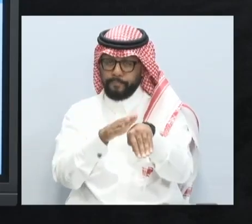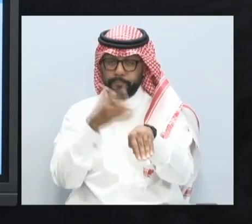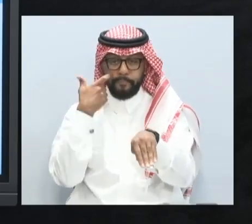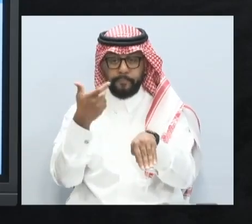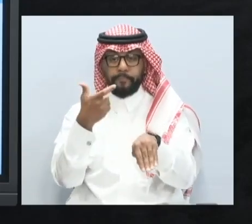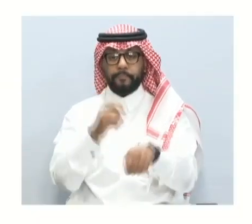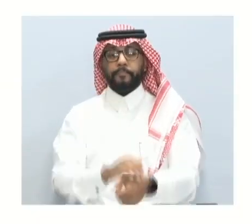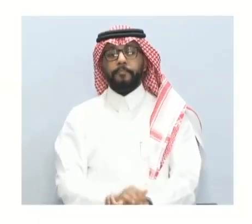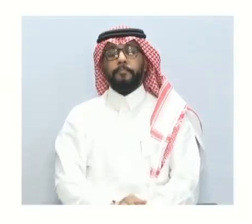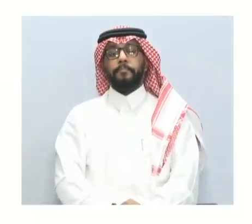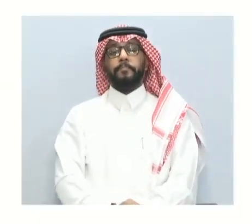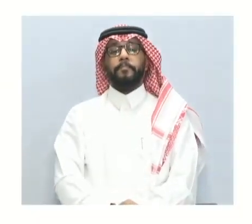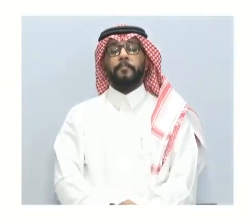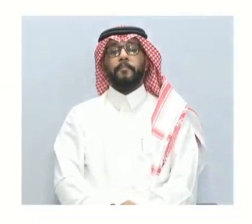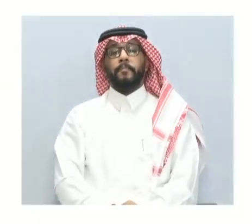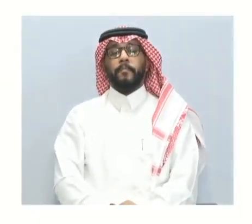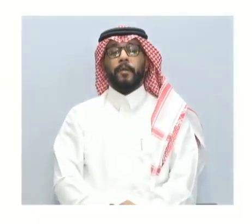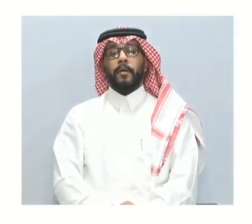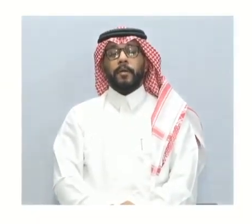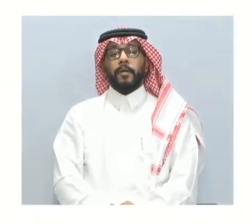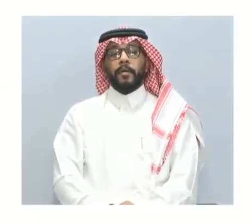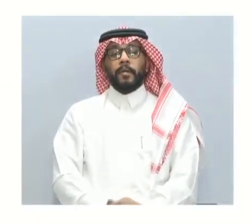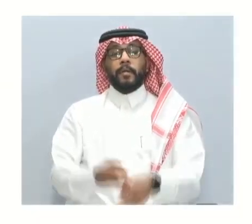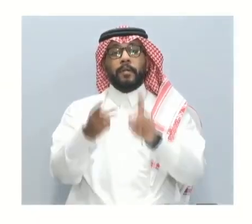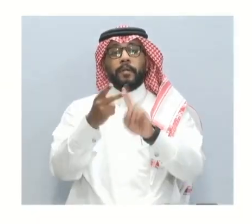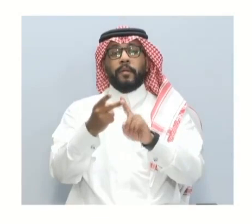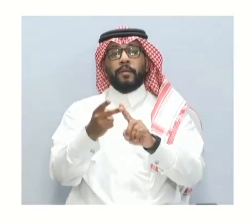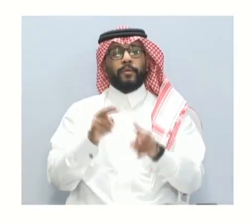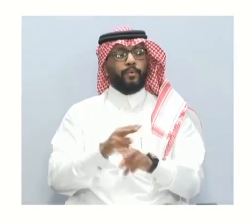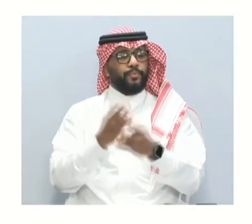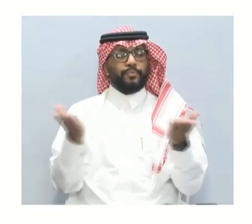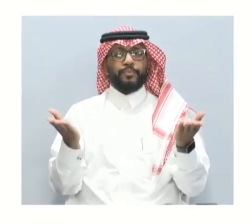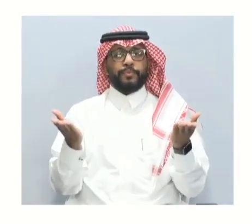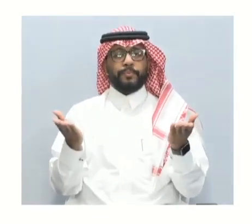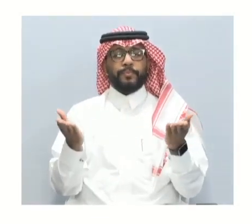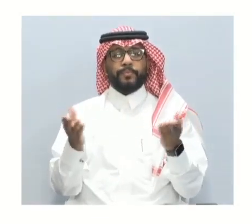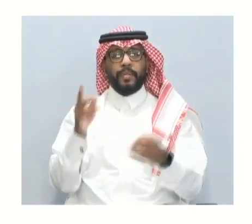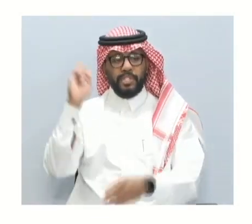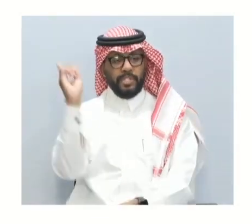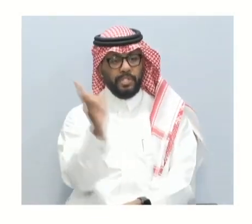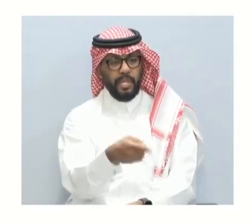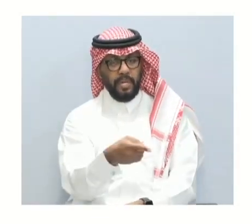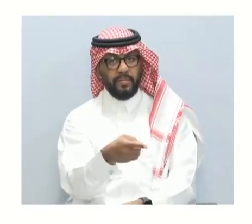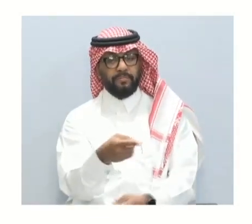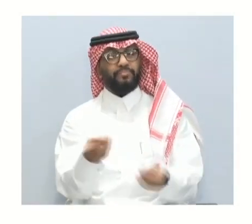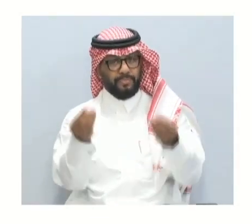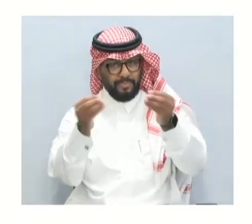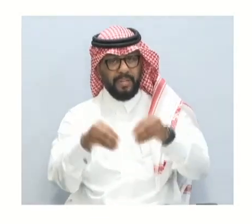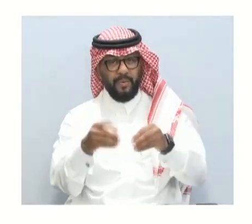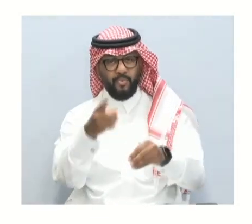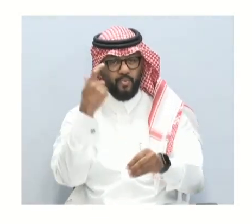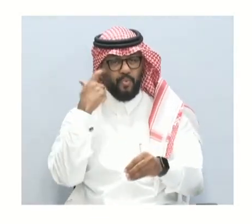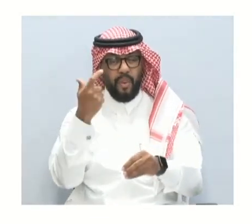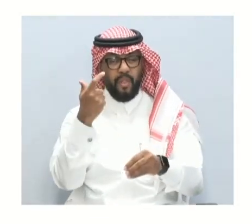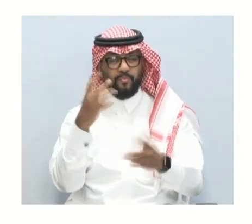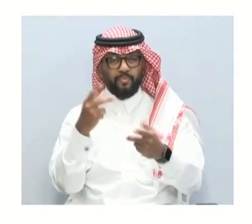تعريف السحر ويلحق بتعريف السحر امور هي تابعه للسحر هي تابعه للسحر وهي